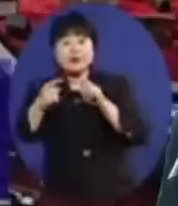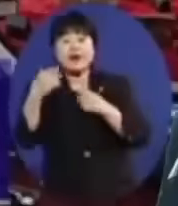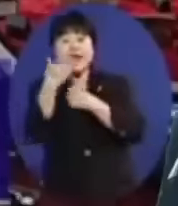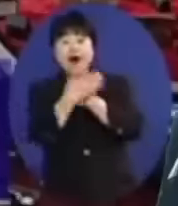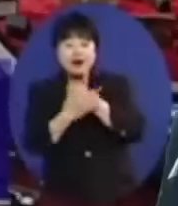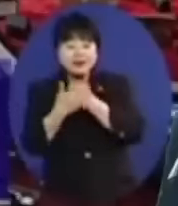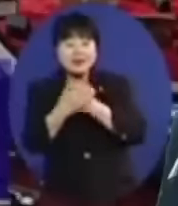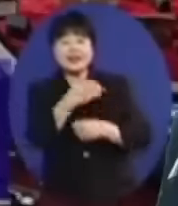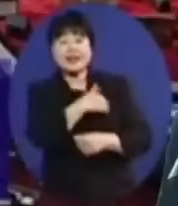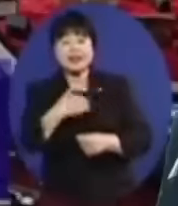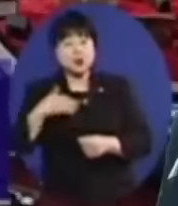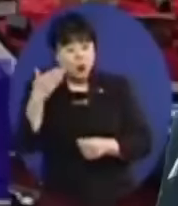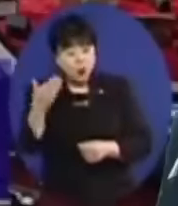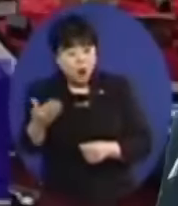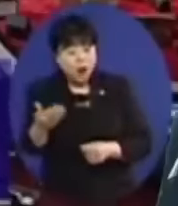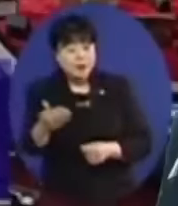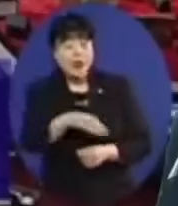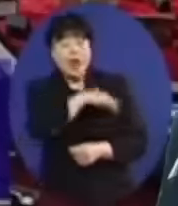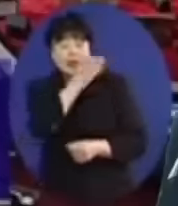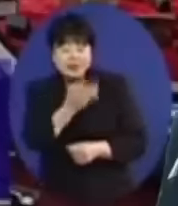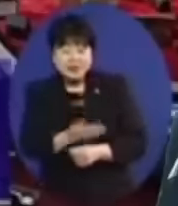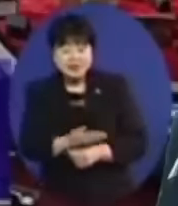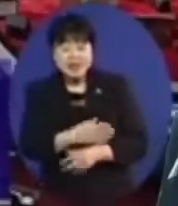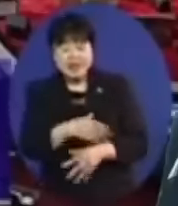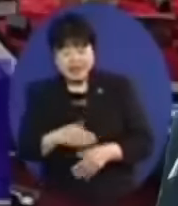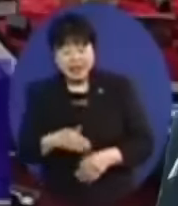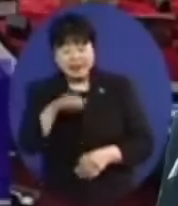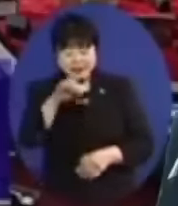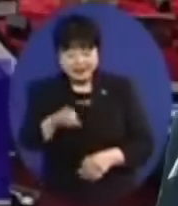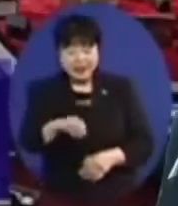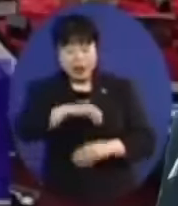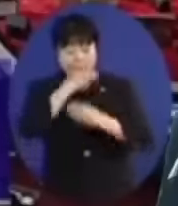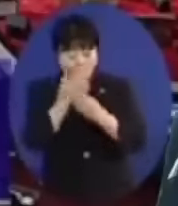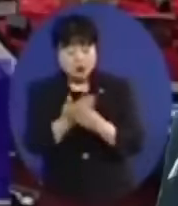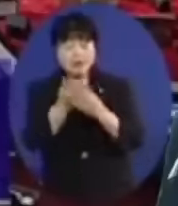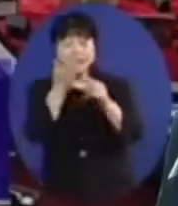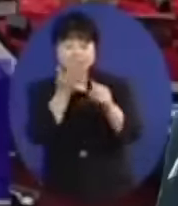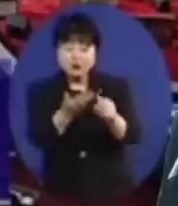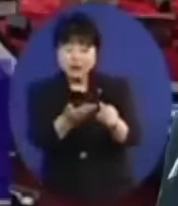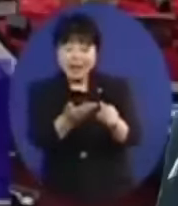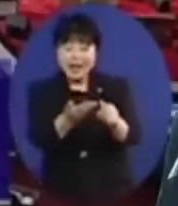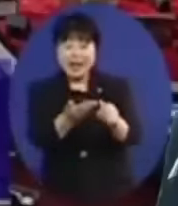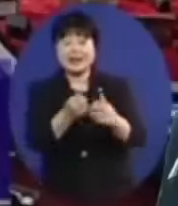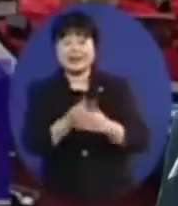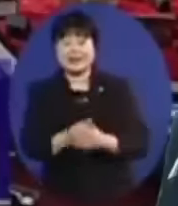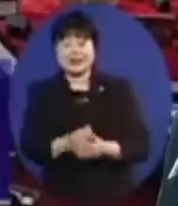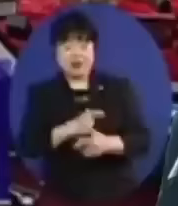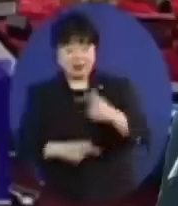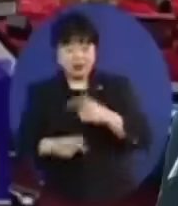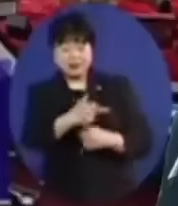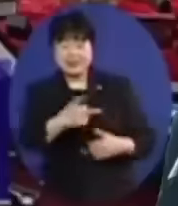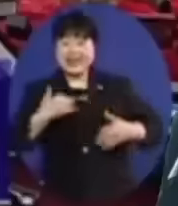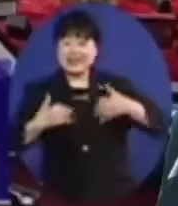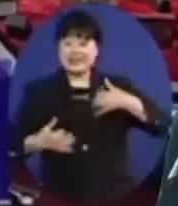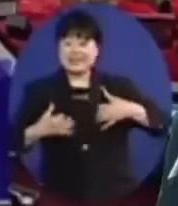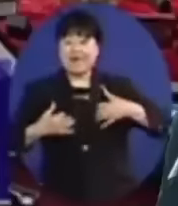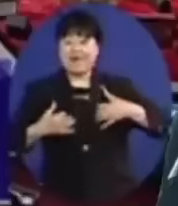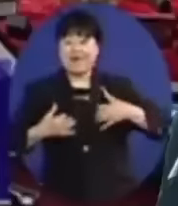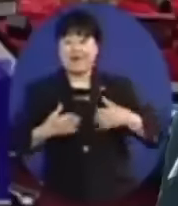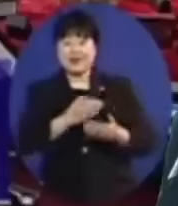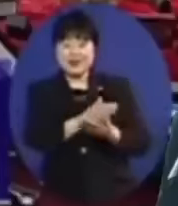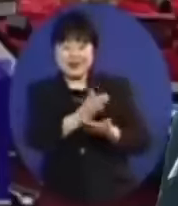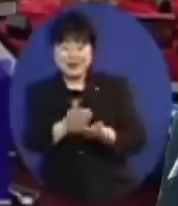은혜가 내게 족하도다. 내 능력이 약한 데서 온전한 열심이라 한지라. 그러므로 도리어 크게 기뻐함으로 나